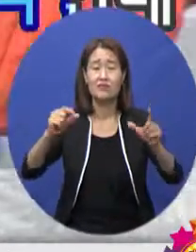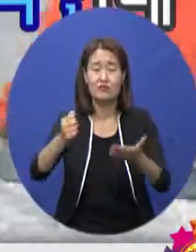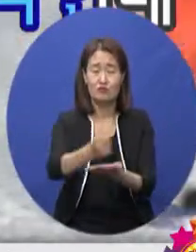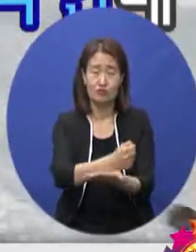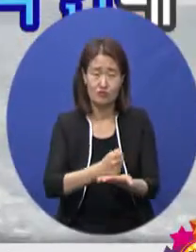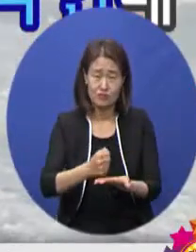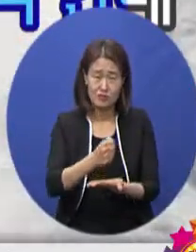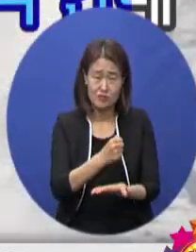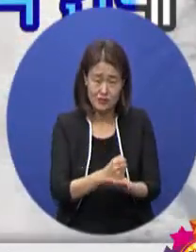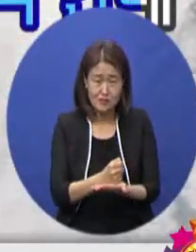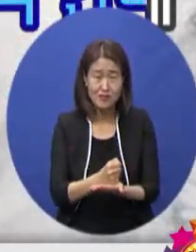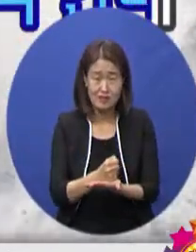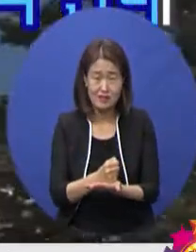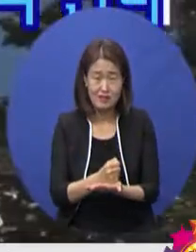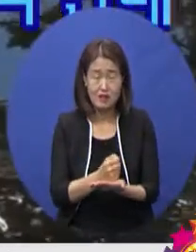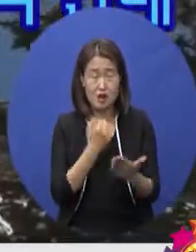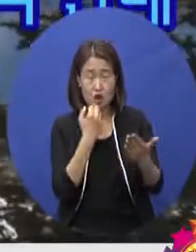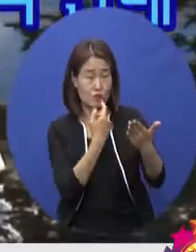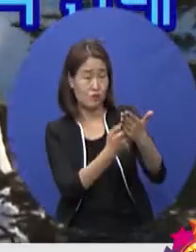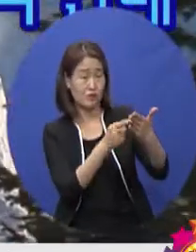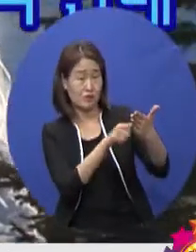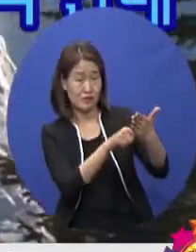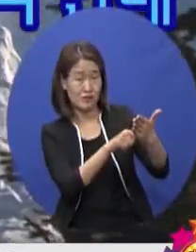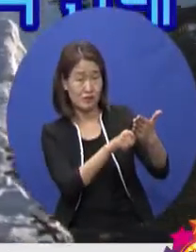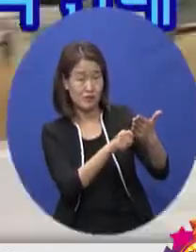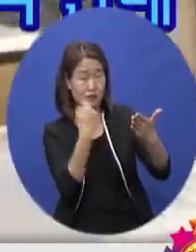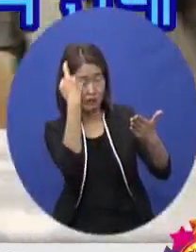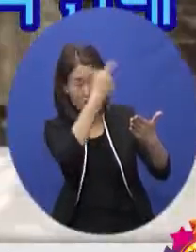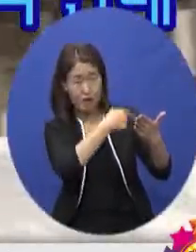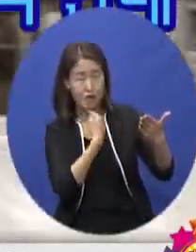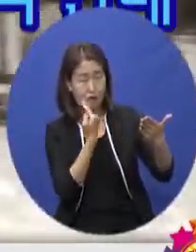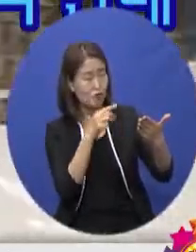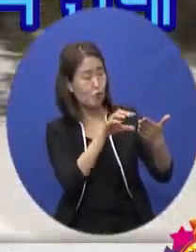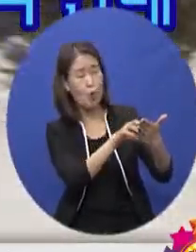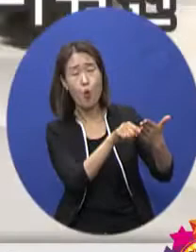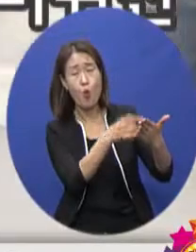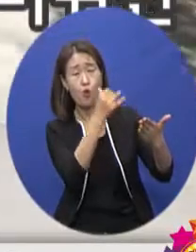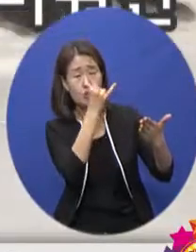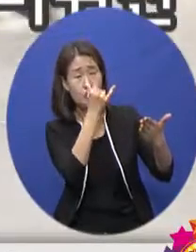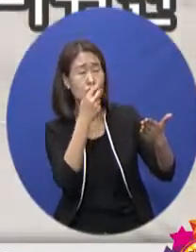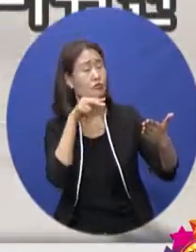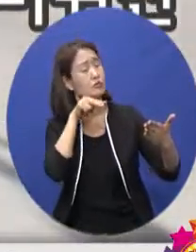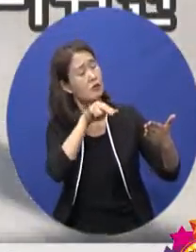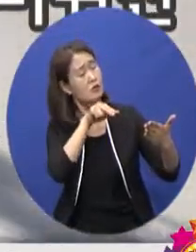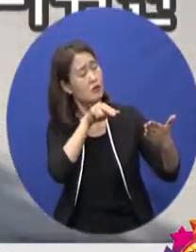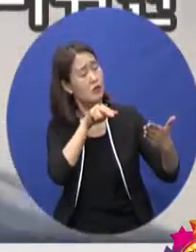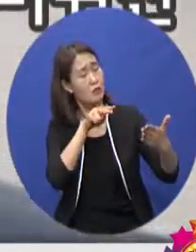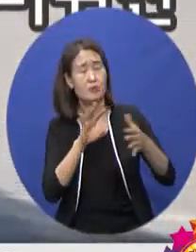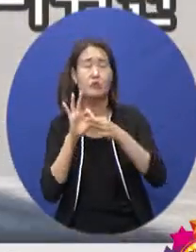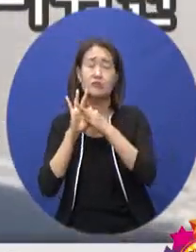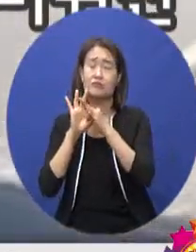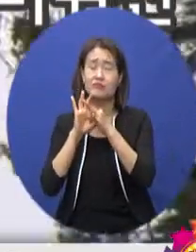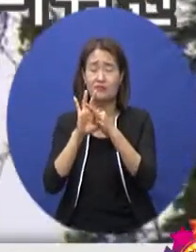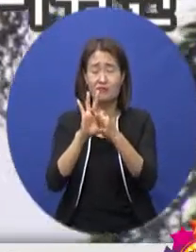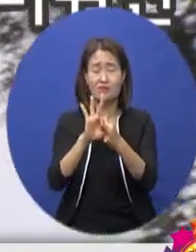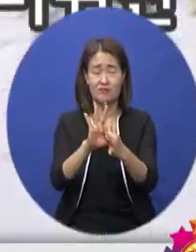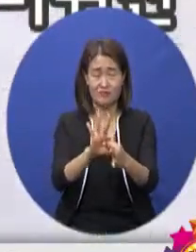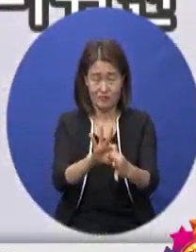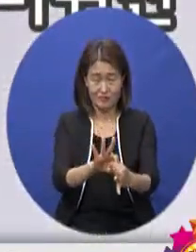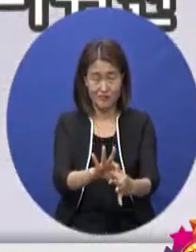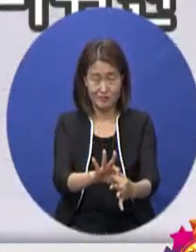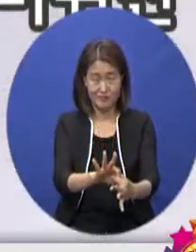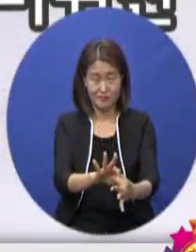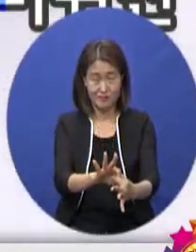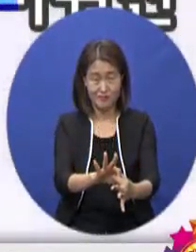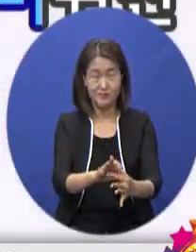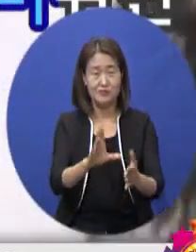날의 겨울 속에 있으니 내 모습을 바라보면서